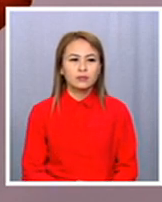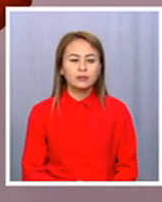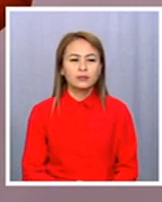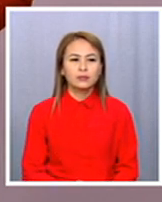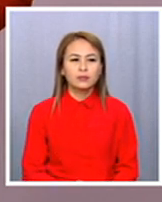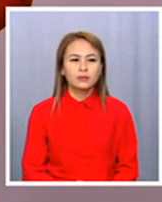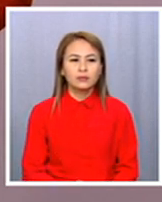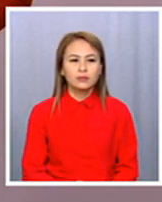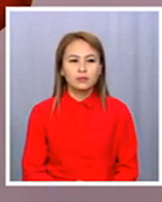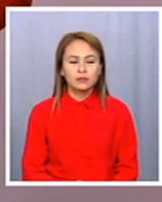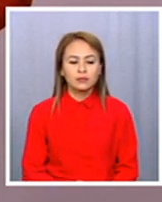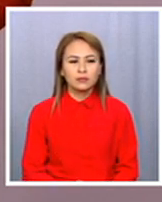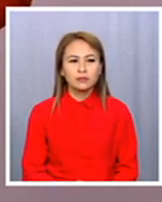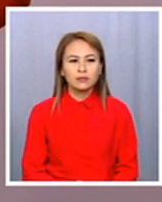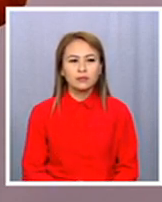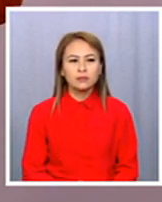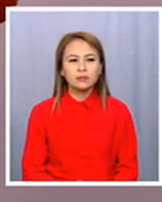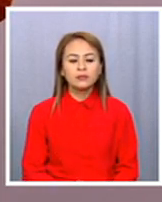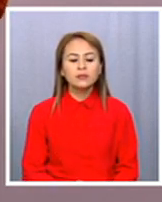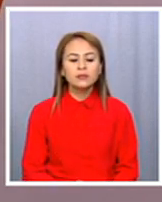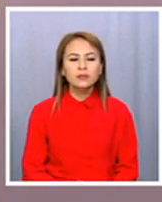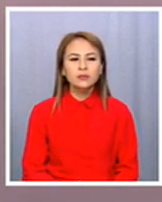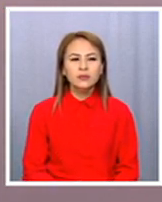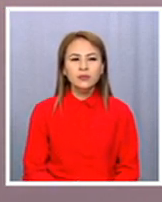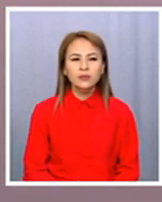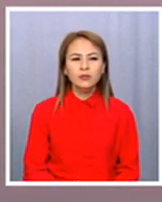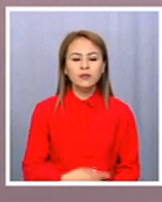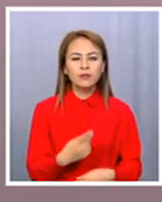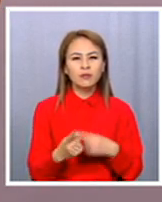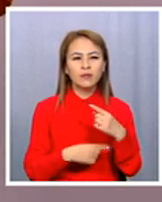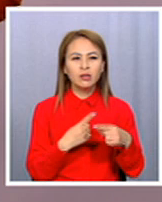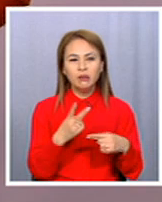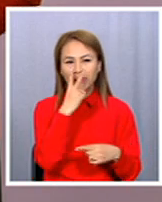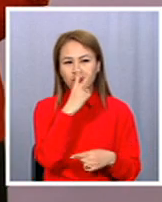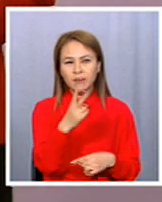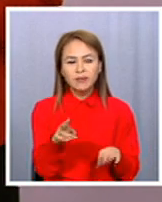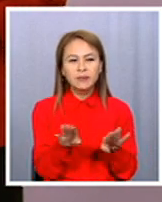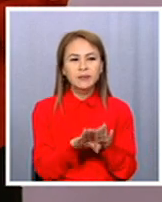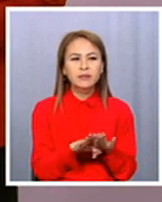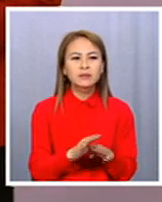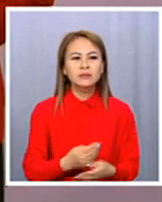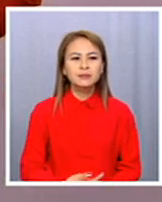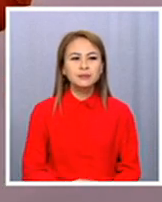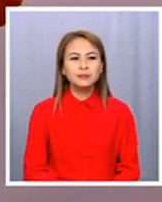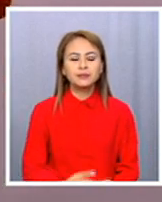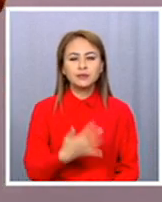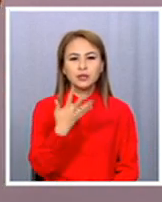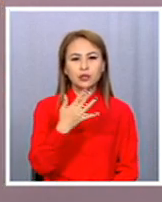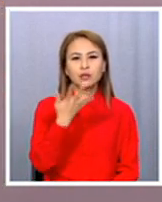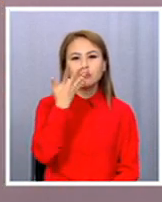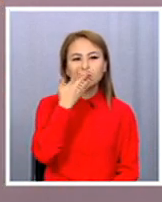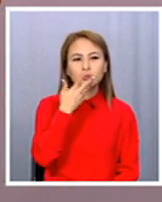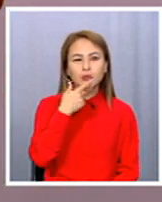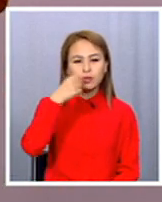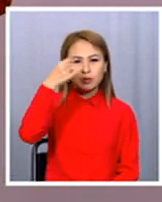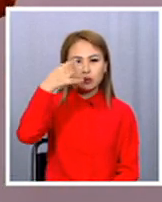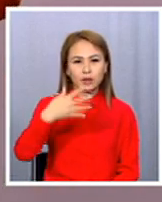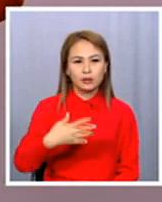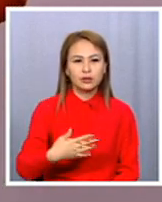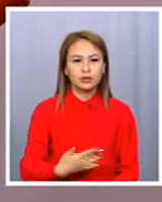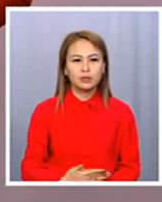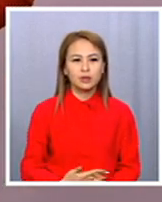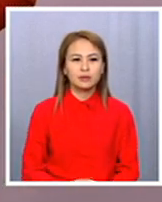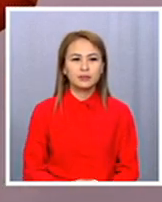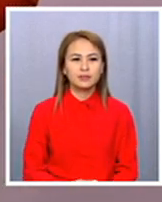жай қарындаш бар дейді. Енді балалар, келесі диаграммаға назар аударайық. Неше түрлі түсті қарындаш бар? Ол